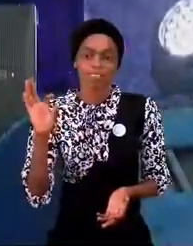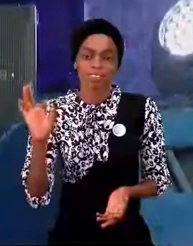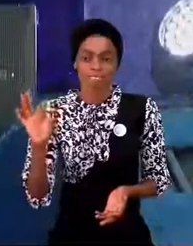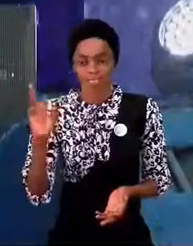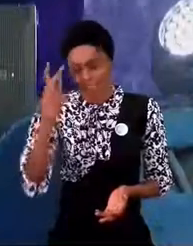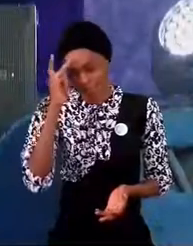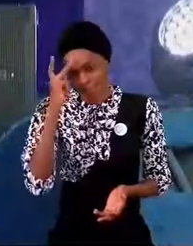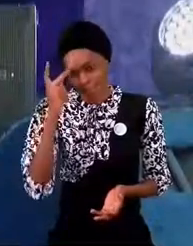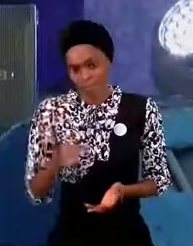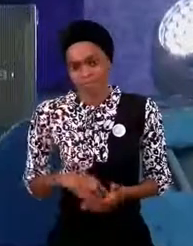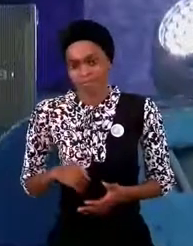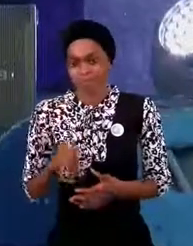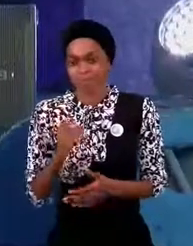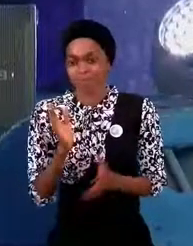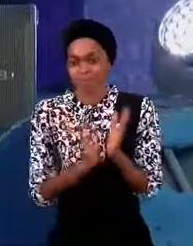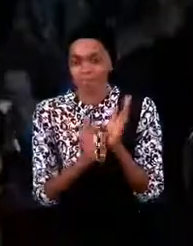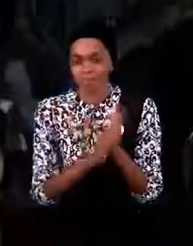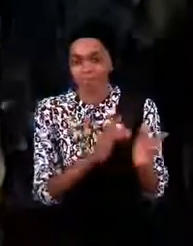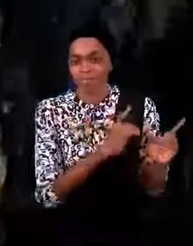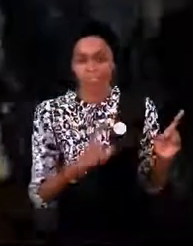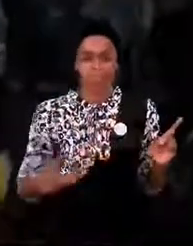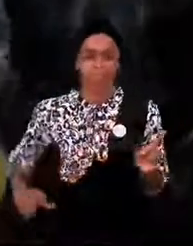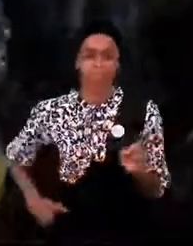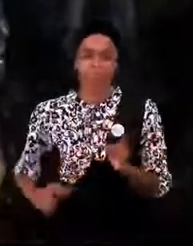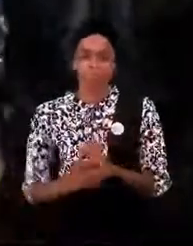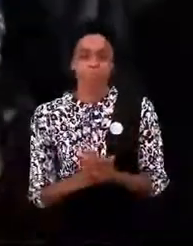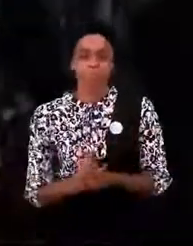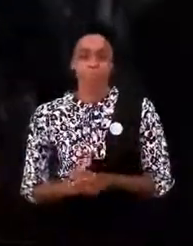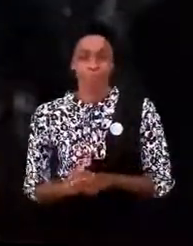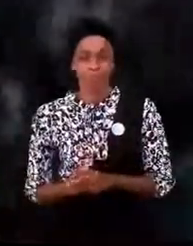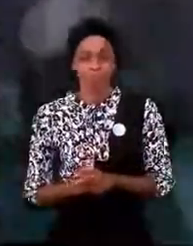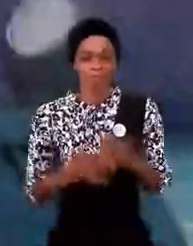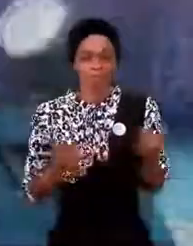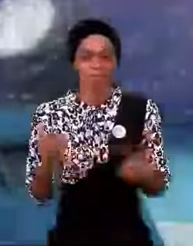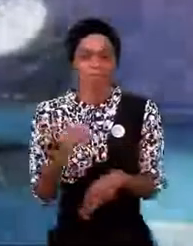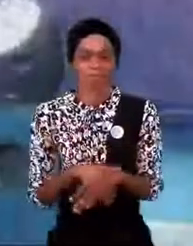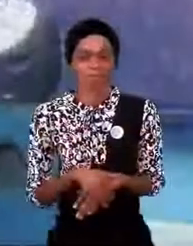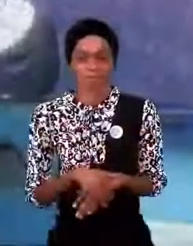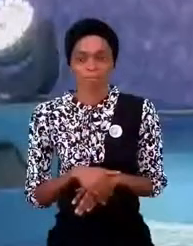Ce soir, de grandes choses vont se produire dans ta vie.